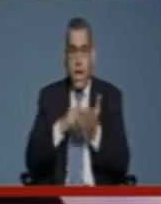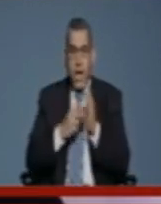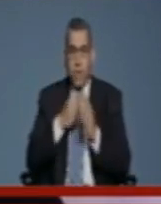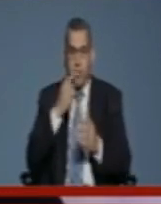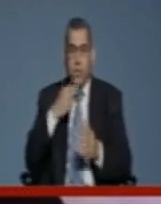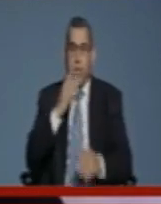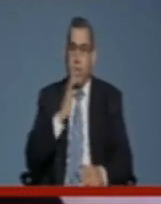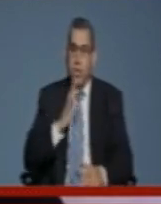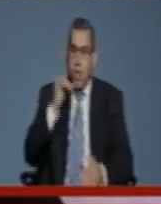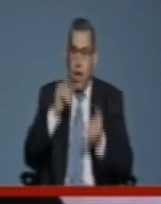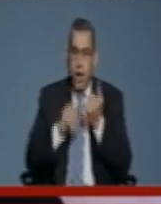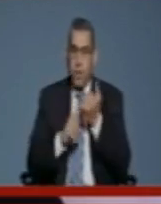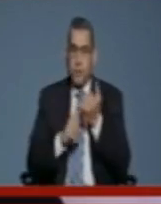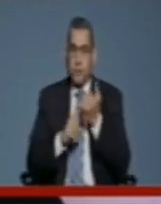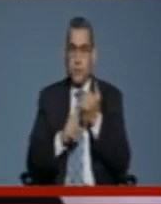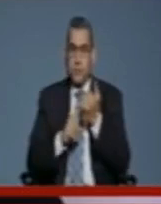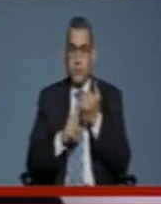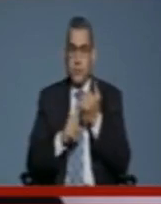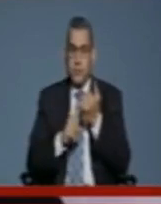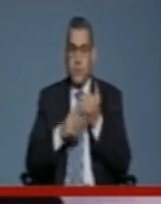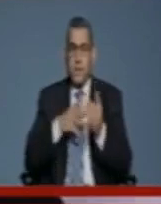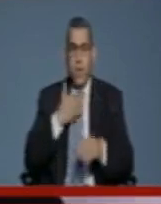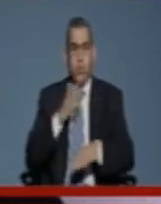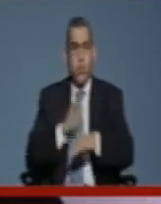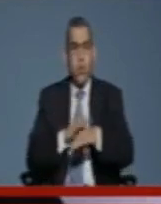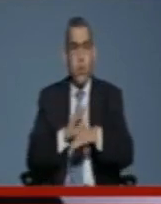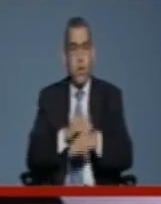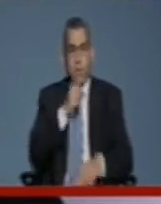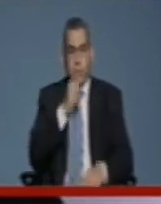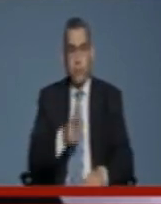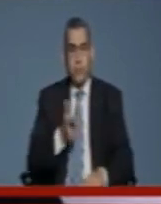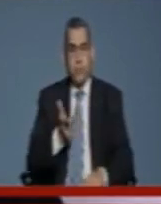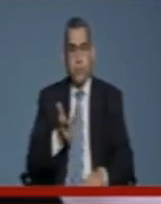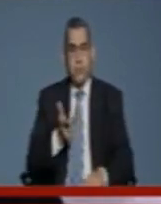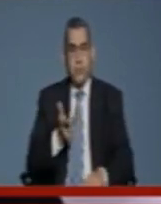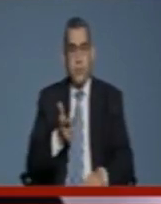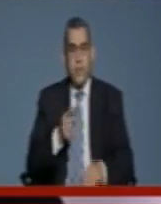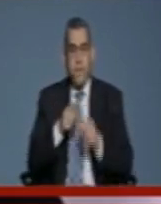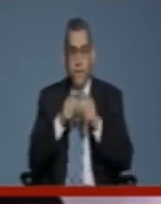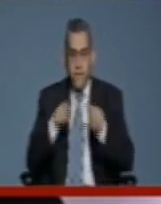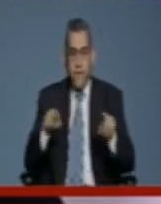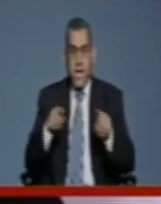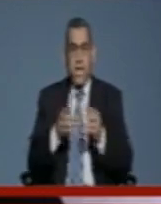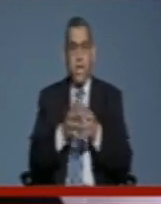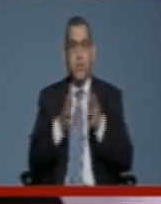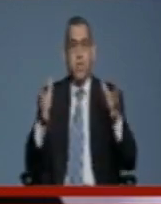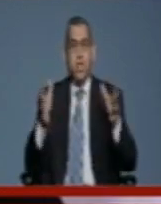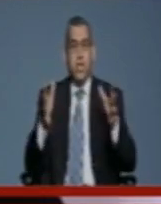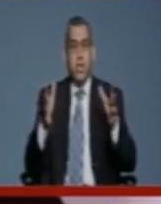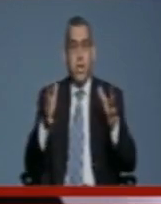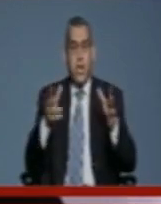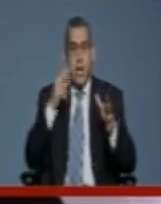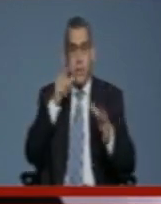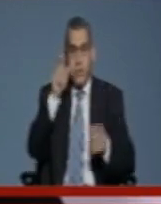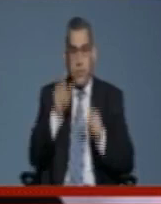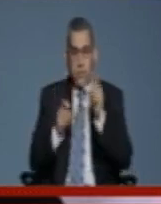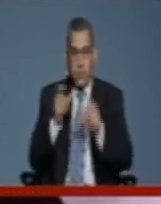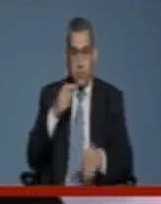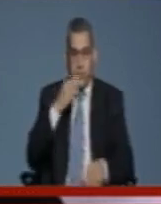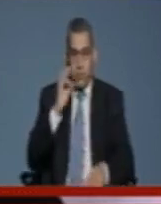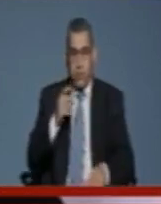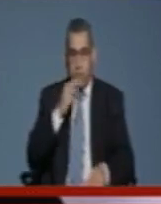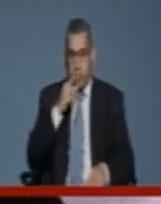الجرايد بس انا عايز اقول لكم كلكم حاجه في فرق كبير قوي ب انك انت تقول راي وانك انت